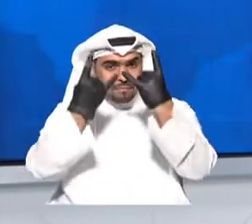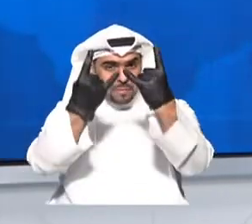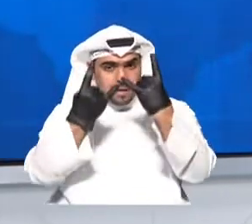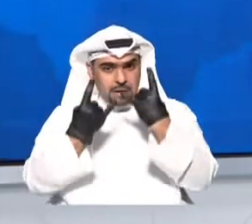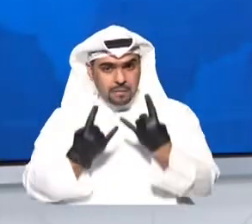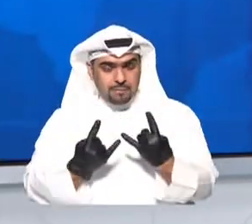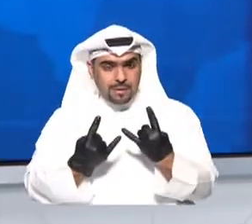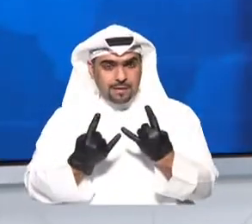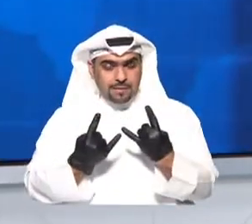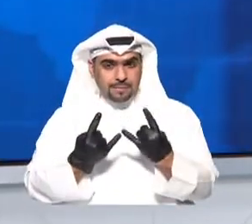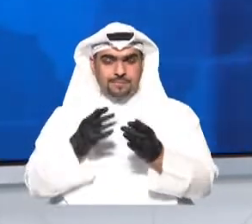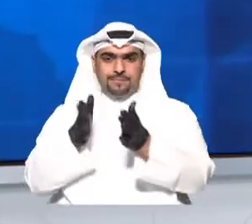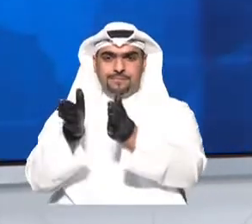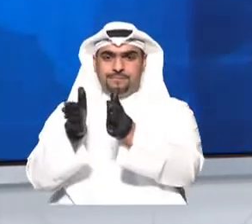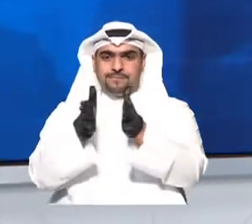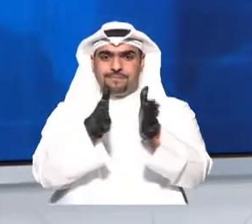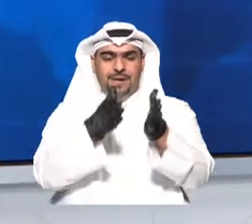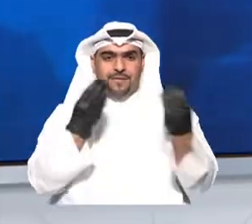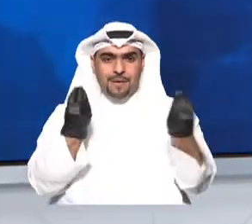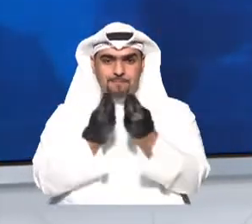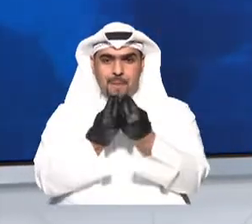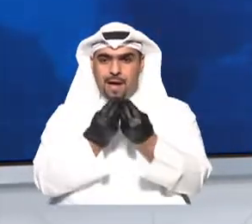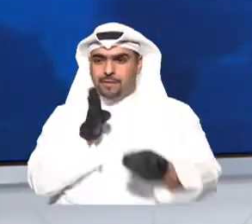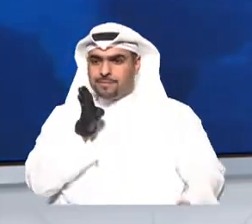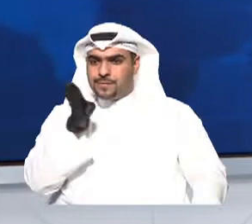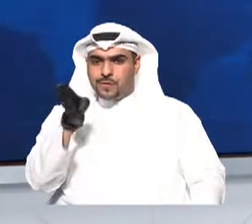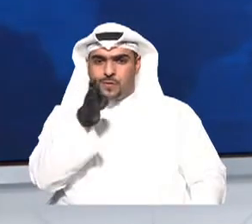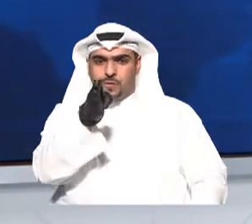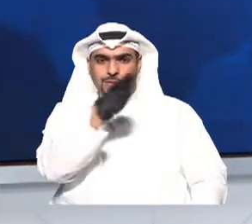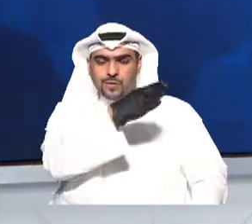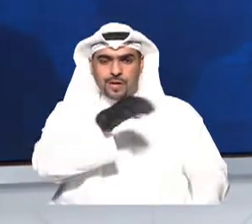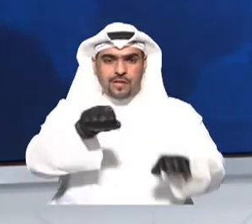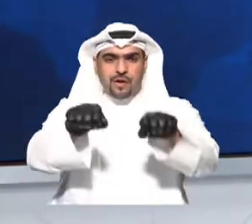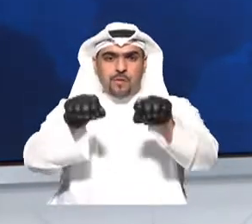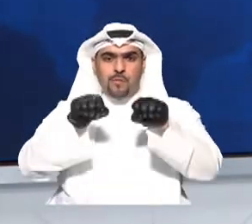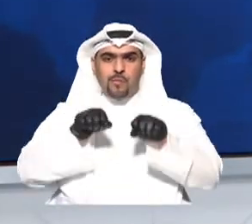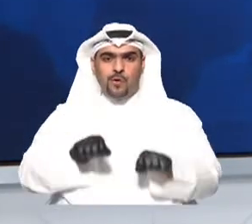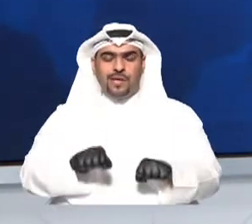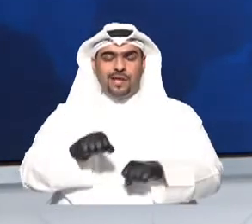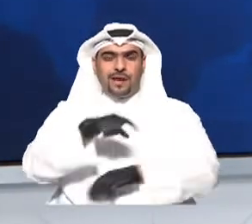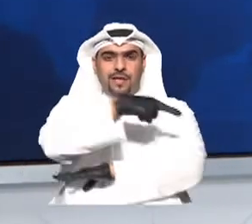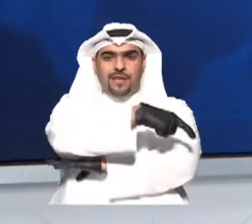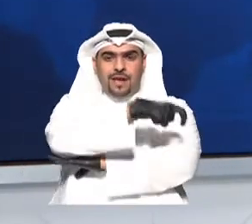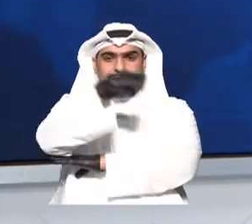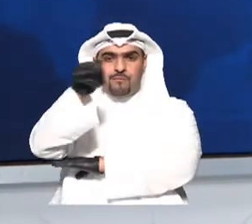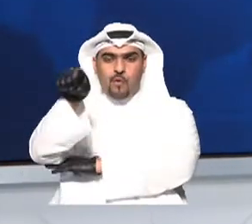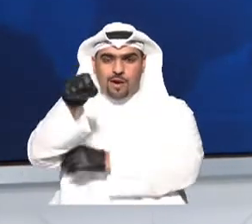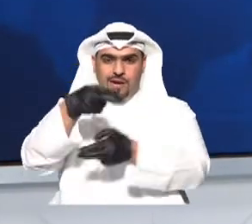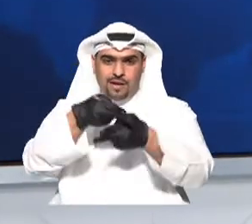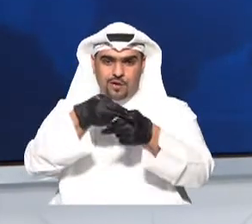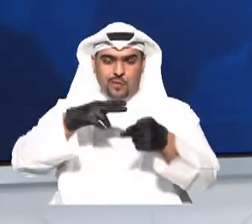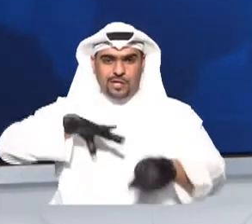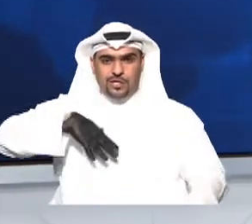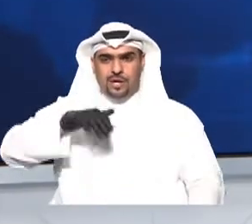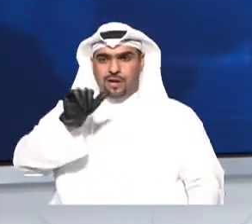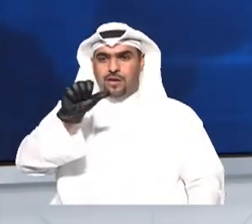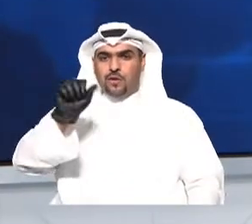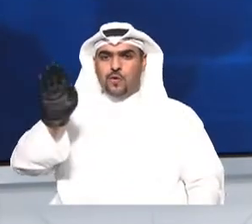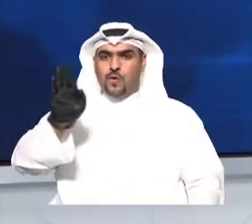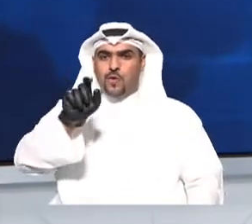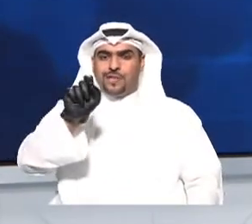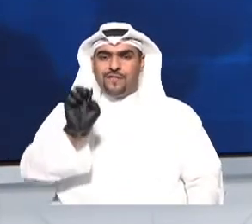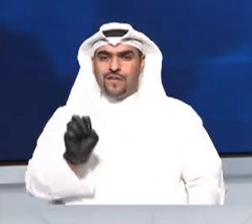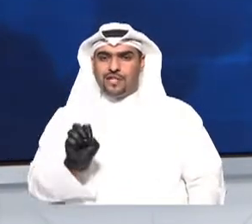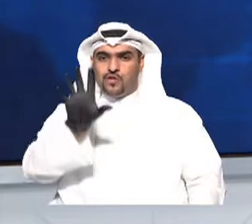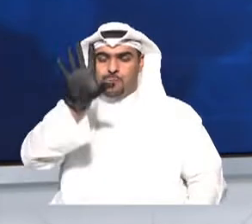المهم. ويرافقه أثناء الجولة مدير عام مؤسسة الموانئ الكويتية الشيخ يوسف العبد الله الصباح